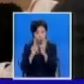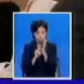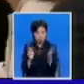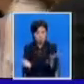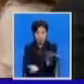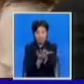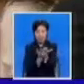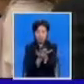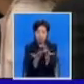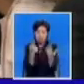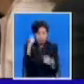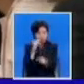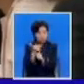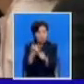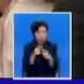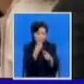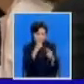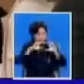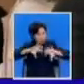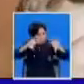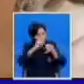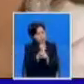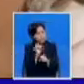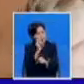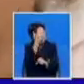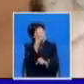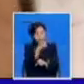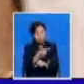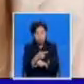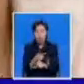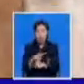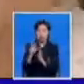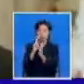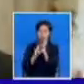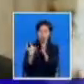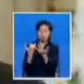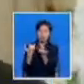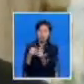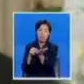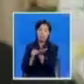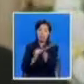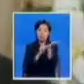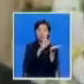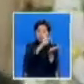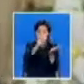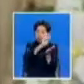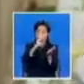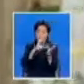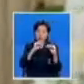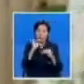วนี้คือดิฉันก็ไม่แน่ใจว่ามันไปค้างอยู่ตรงจุดไหนนะคะเพราะว่าเขามองกัน คืออย่างนี้ครับ คืออ ย่างนี้ปัญหาคือว่า